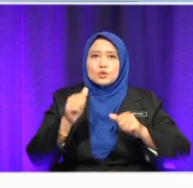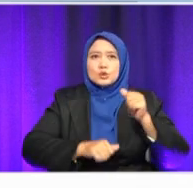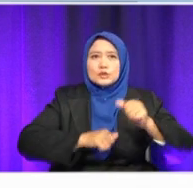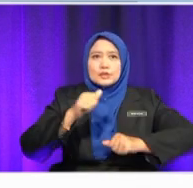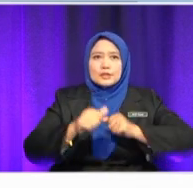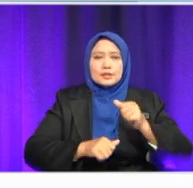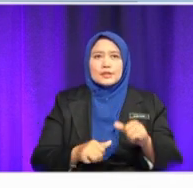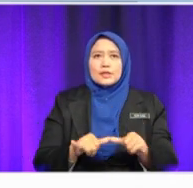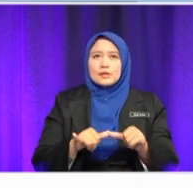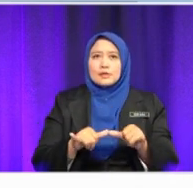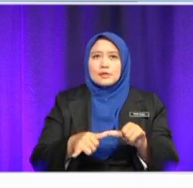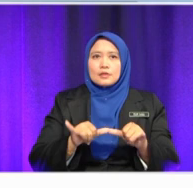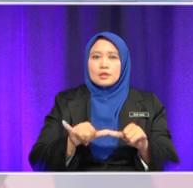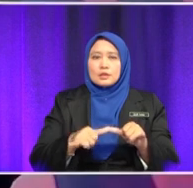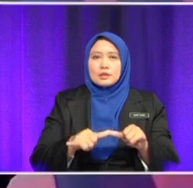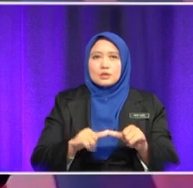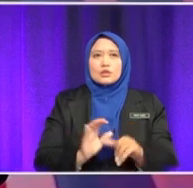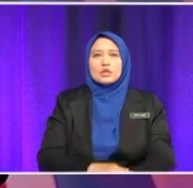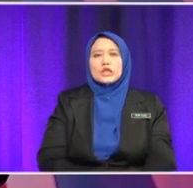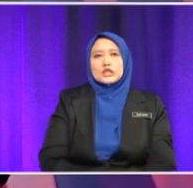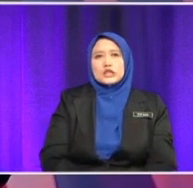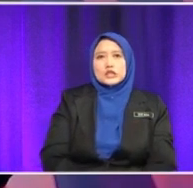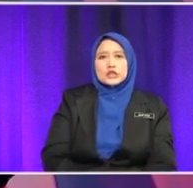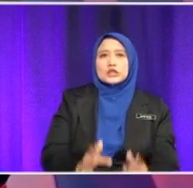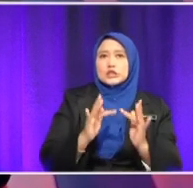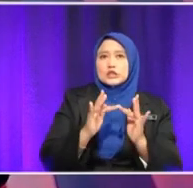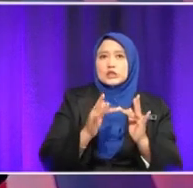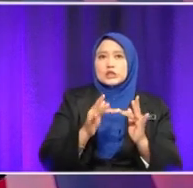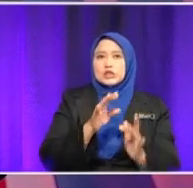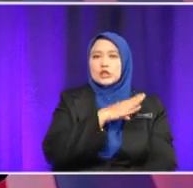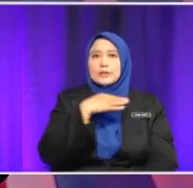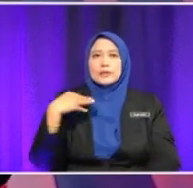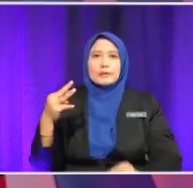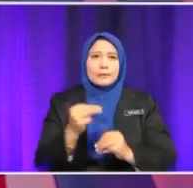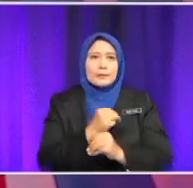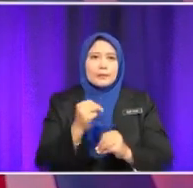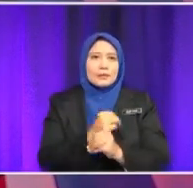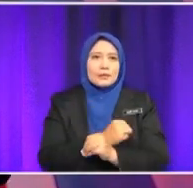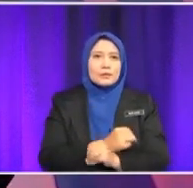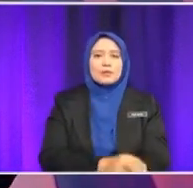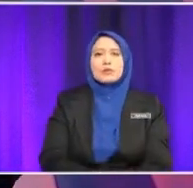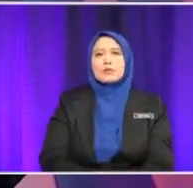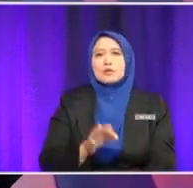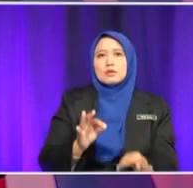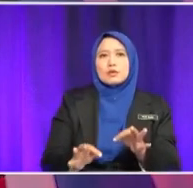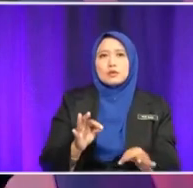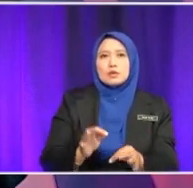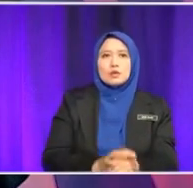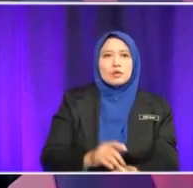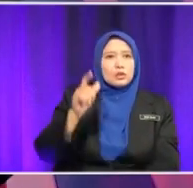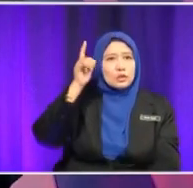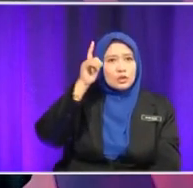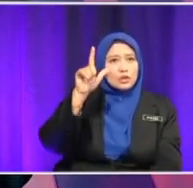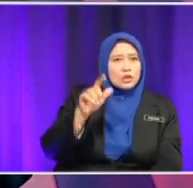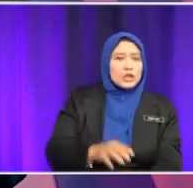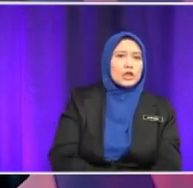yang akan dinilai dinilai dan dilihat yaitu markah yang tinggi lah kecerdasan tersebut adalah dari segi